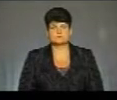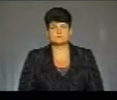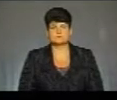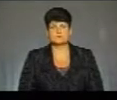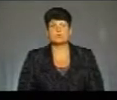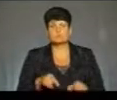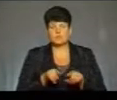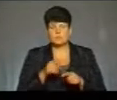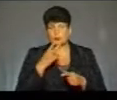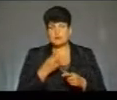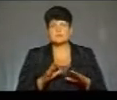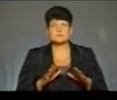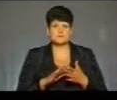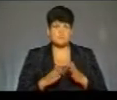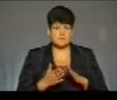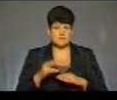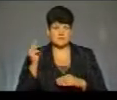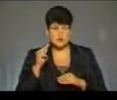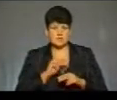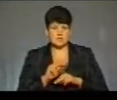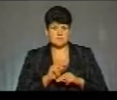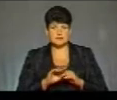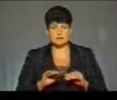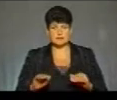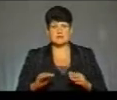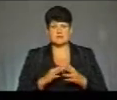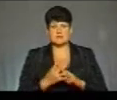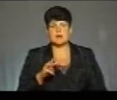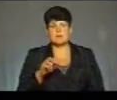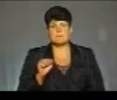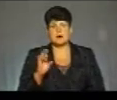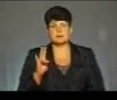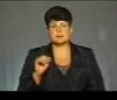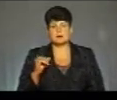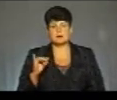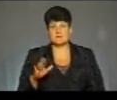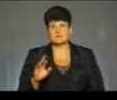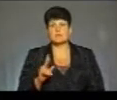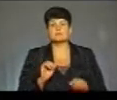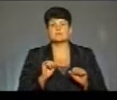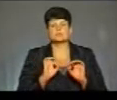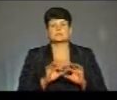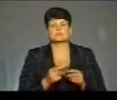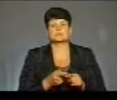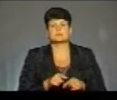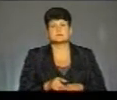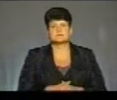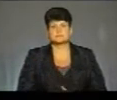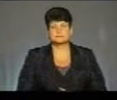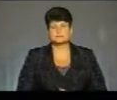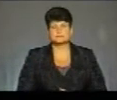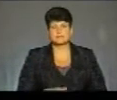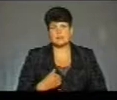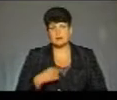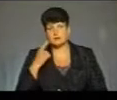Отже, ми побачили, яка склалася ситуація із навчанням дітей зі села Манаїв. Як можете прокоментувати, зокрема? Ну, я